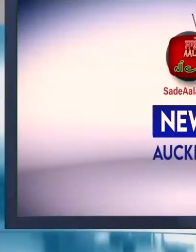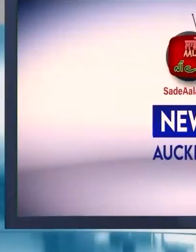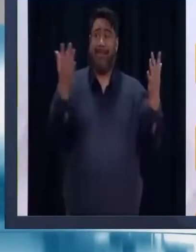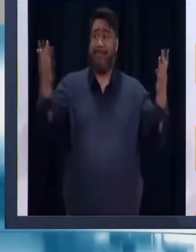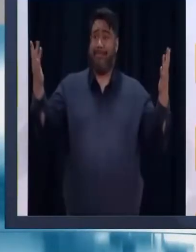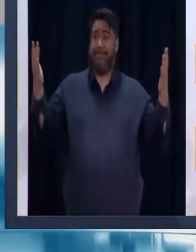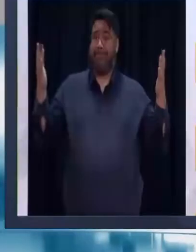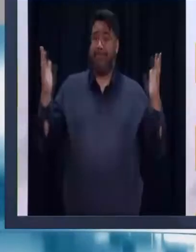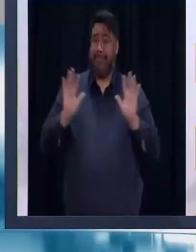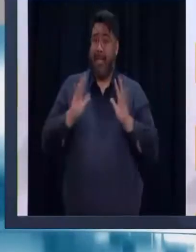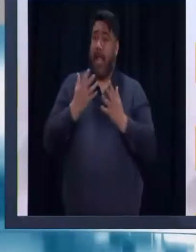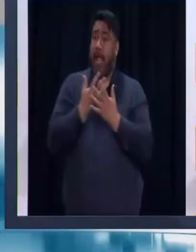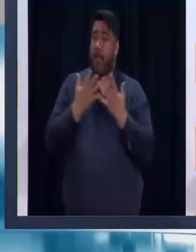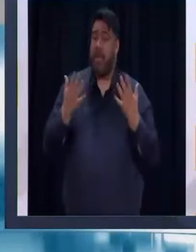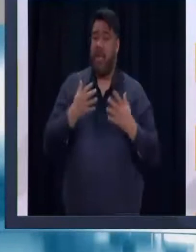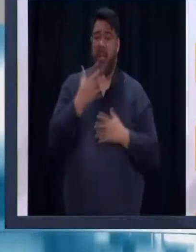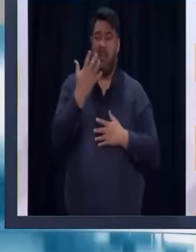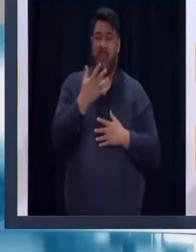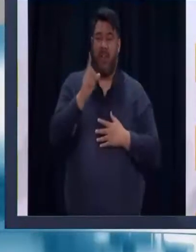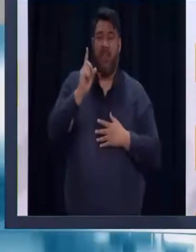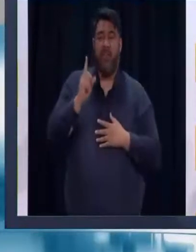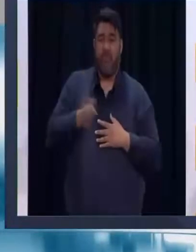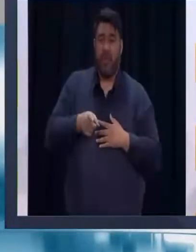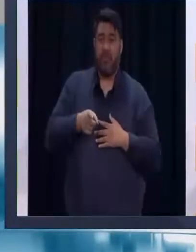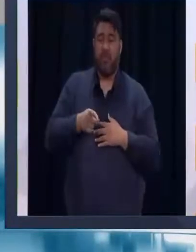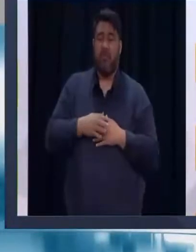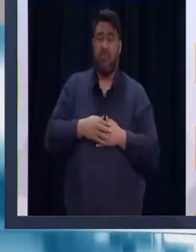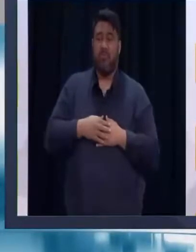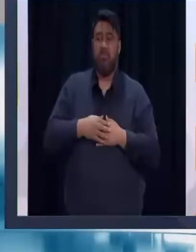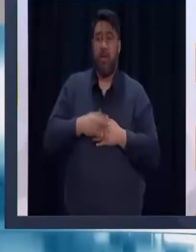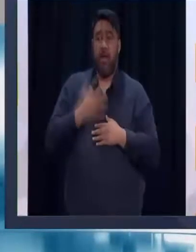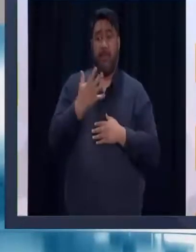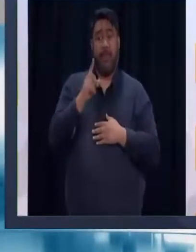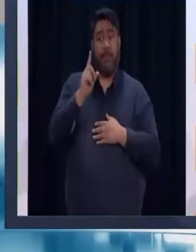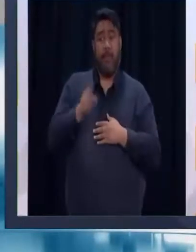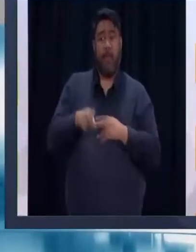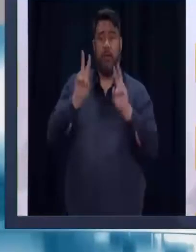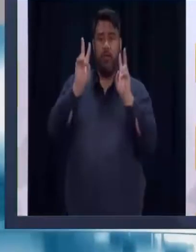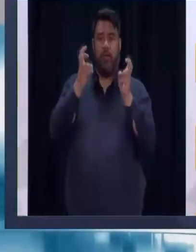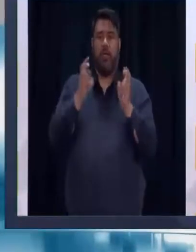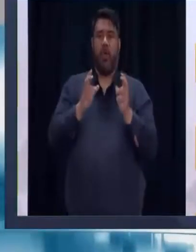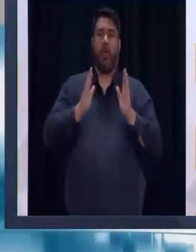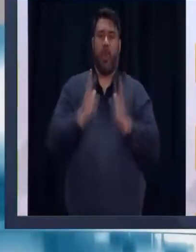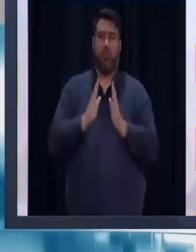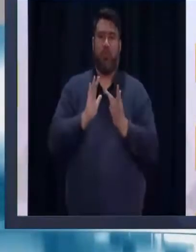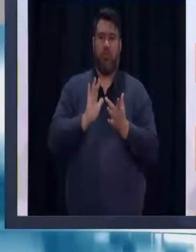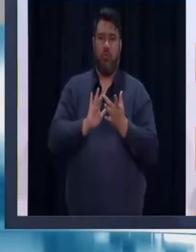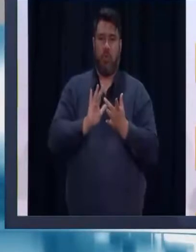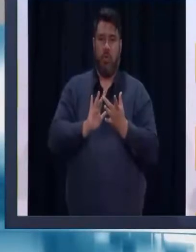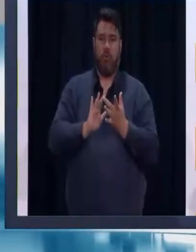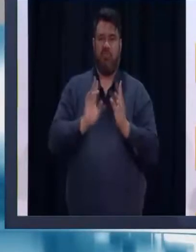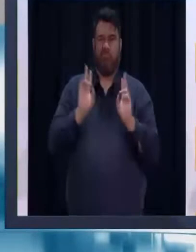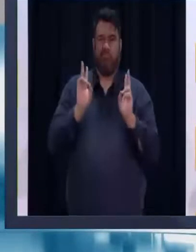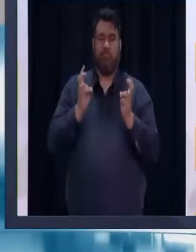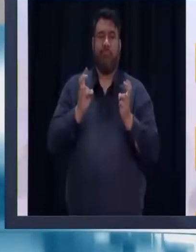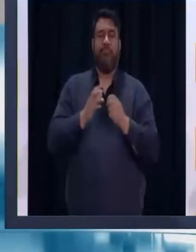ਹਾਂ ਬੀਤੇ ਦਿਨ ਨਿਊਜ਼ੀਲੈਂਡ ਵਿੱਚ ਕੋਵਿਡ-19 ਦੇ ਡੈਲਟਾ ਵੇਰੀਐਂਟ ਦੇ 41 ਨਵੇਂ ਕੇਸ ਦਰਜ ਕੀਤੇ ਗਏ ਨੇ ਇਹਨਾਂ ਵਿੱਚ 38 ਕੇਸ ਆਕਲੈਂਡ